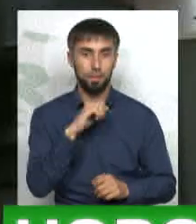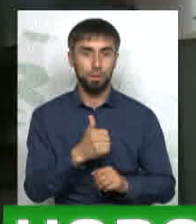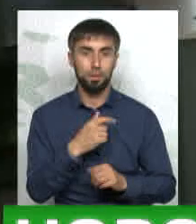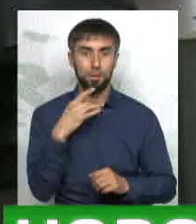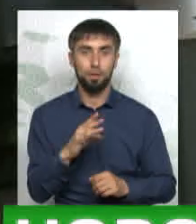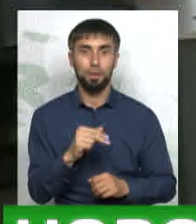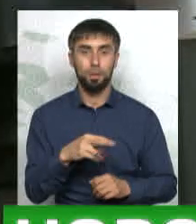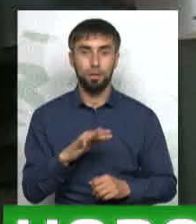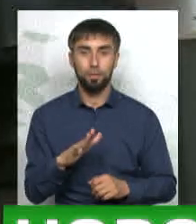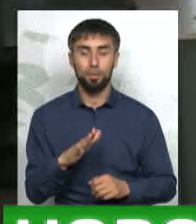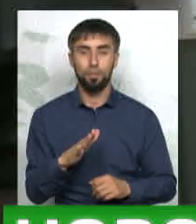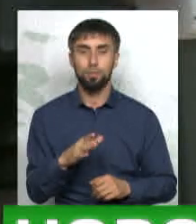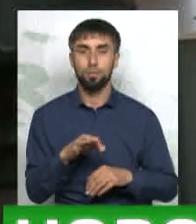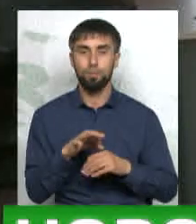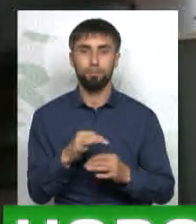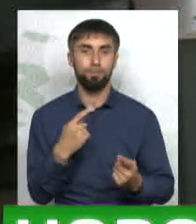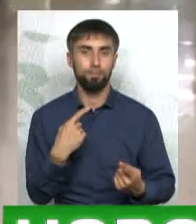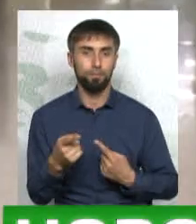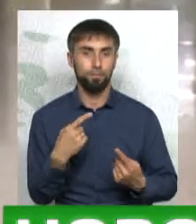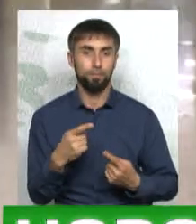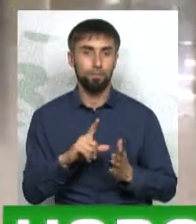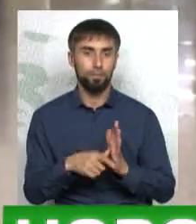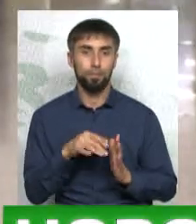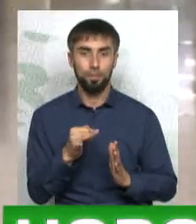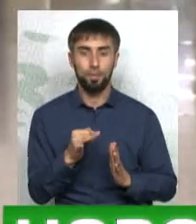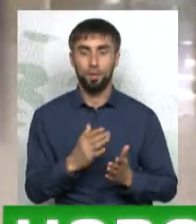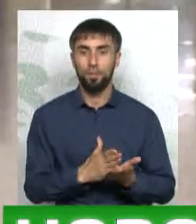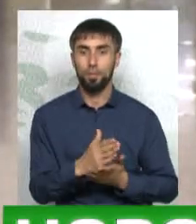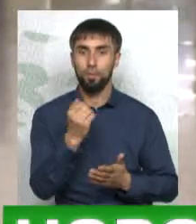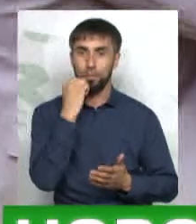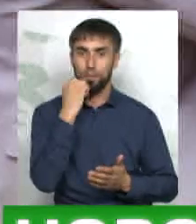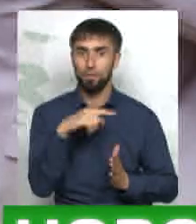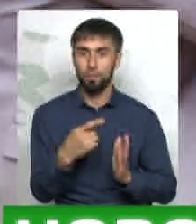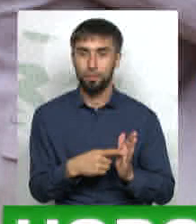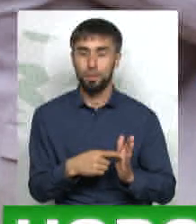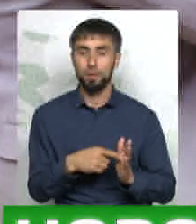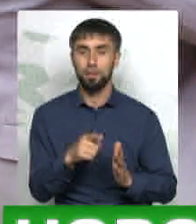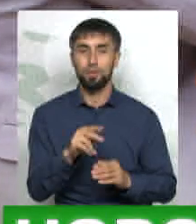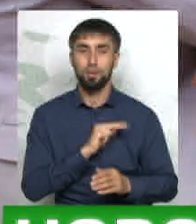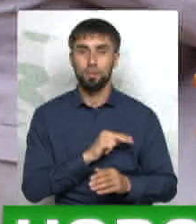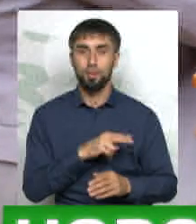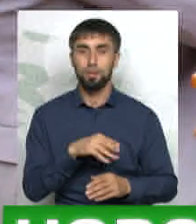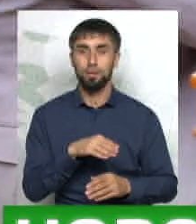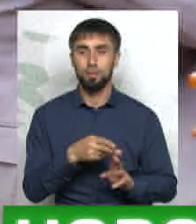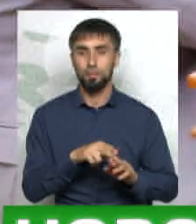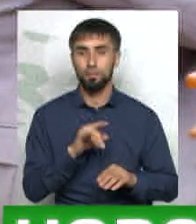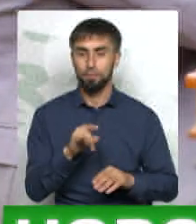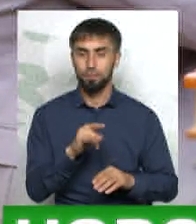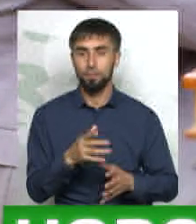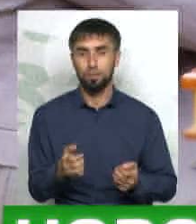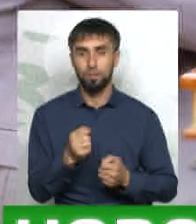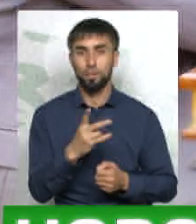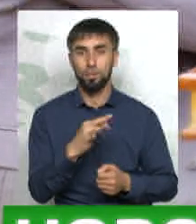Ингушетии. Махмуд Али Калиматов вел долгие переговоры и вынес вопрос на федеральный уровень. Работу над транспортной доступностью региона поддержал